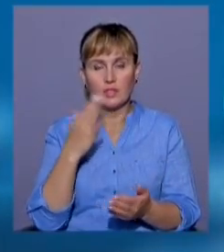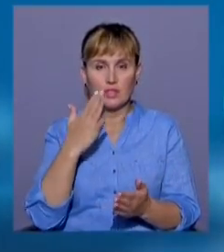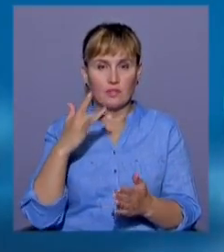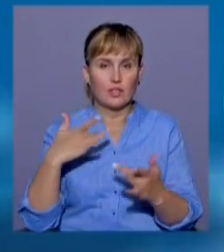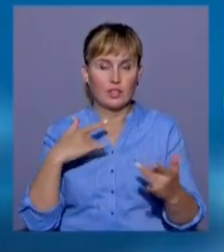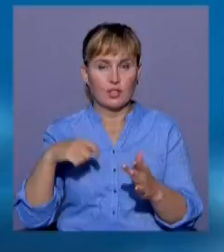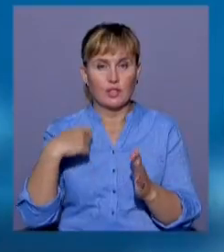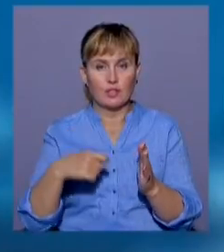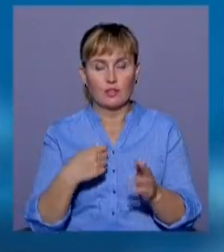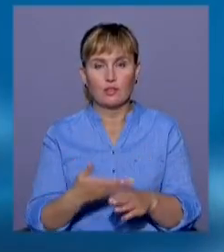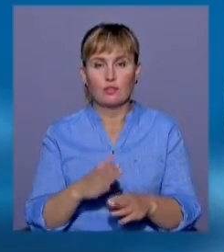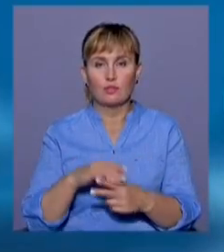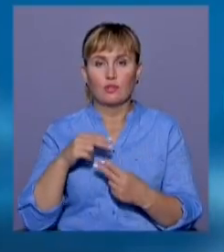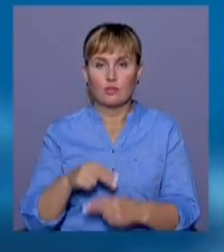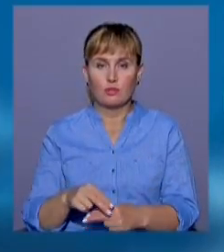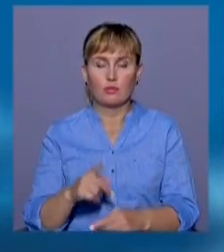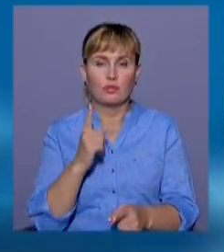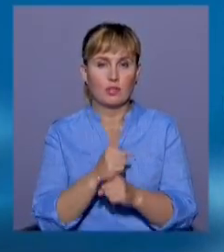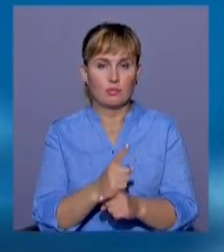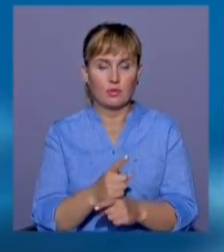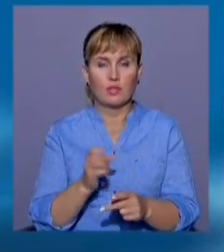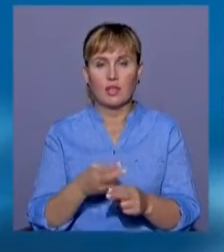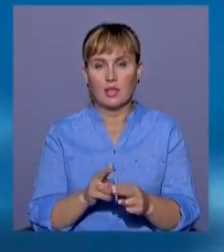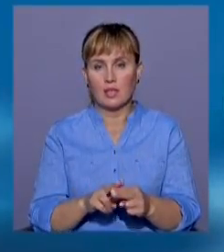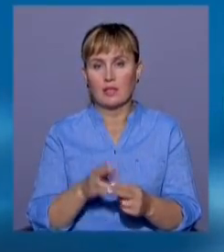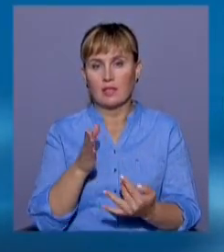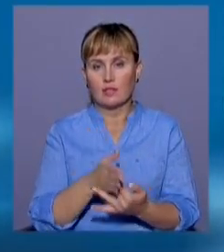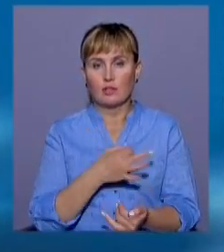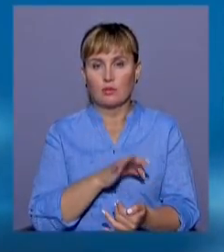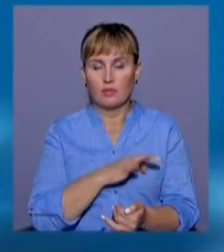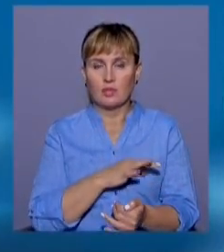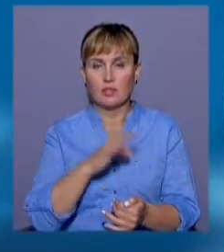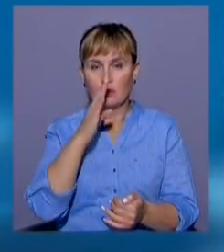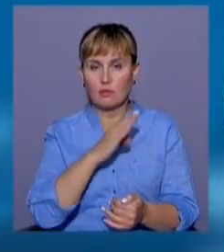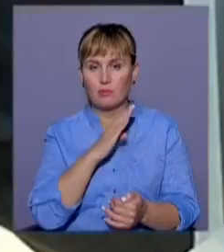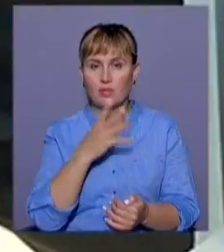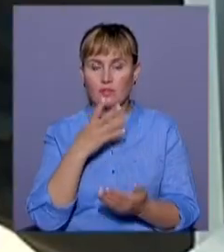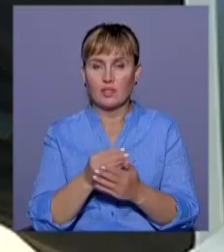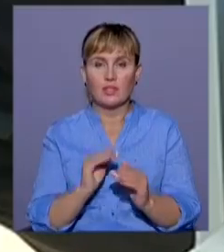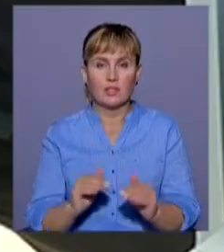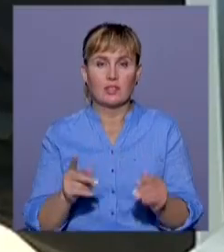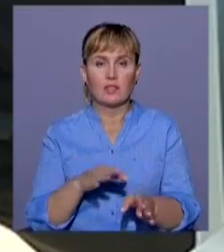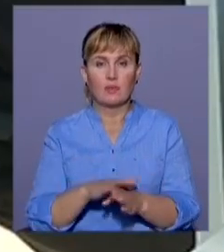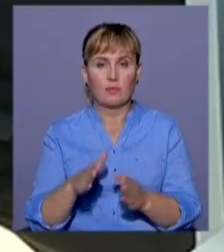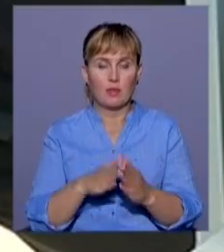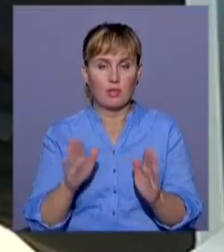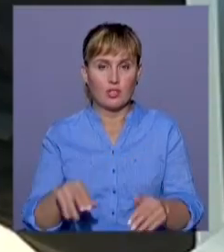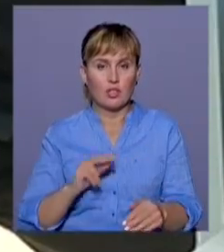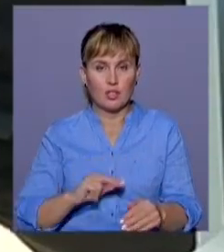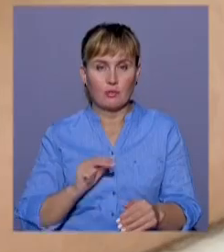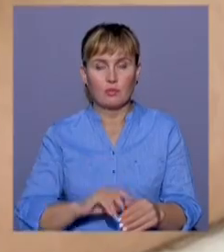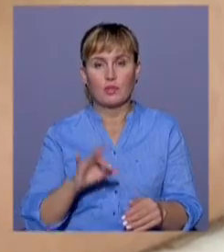кино. Тяжелый труд категорически запрещен. Как альтернатива, юристы советуют родителям нанять своих детей для выполнения домашней работы